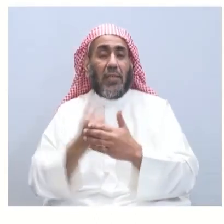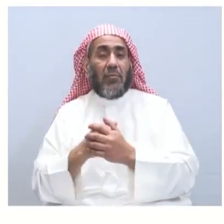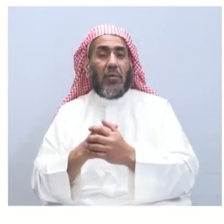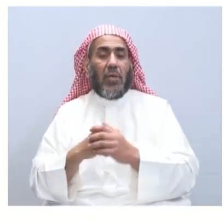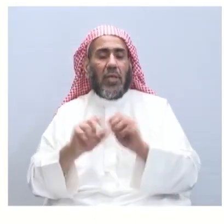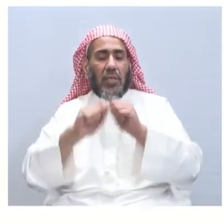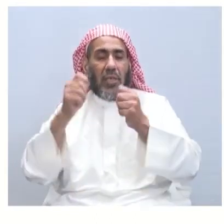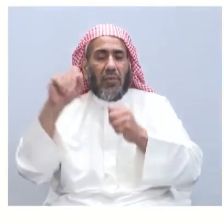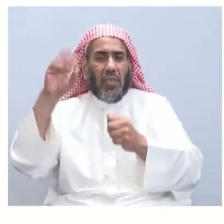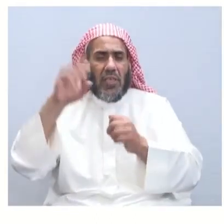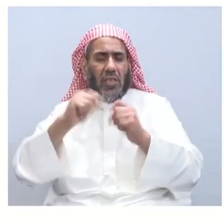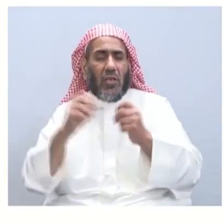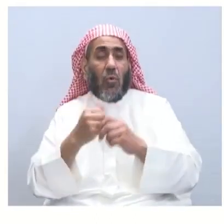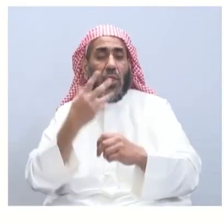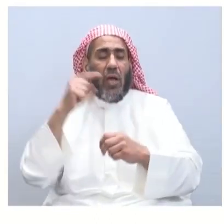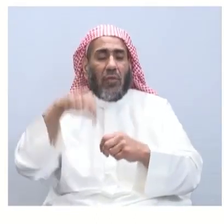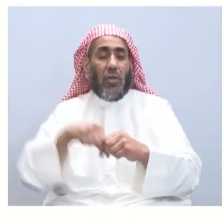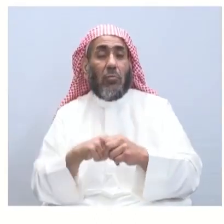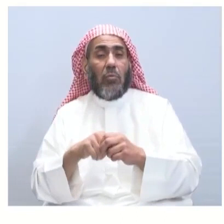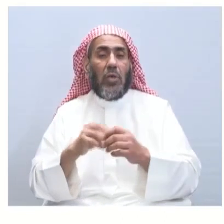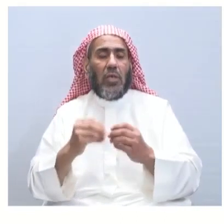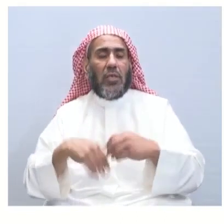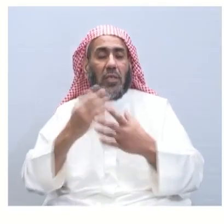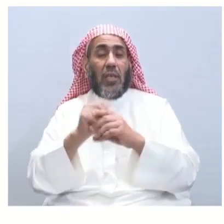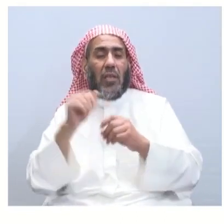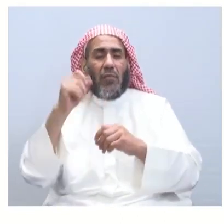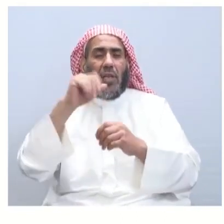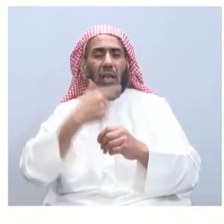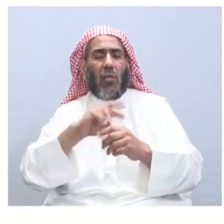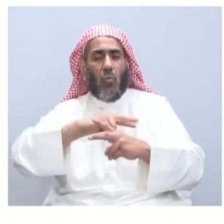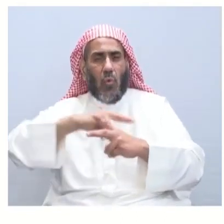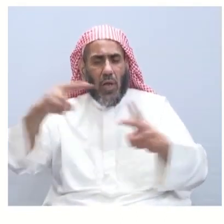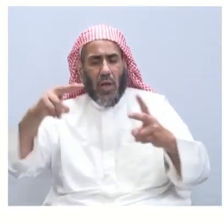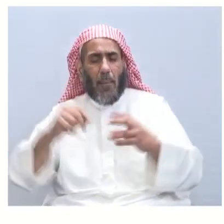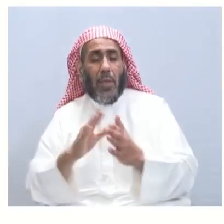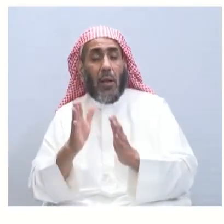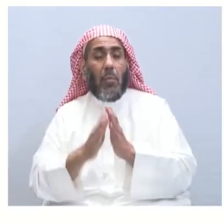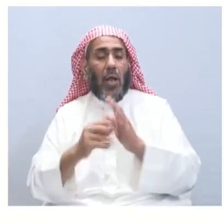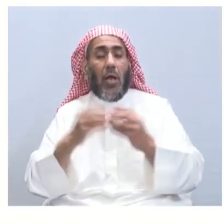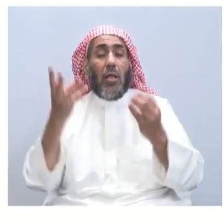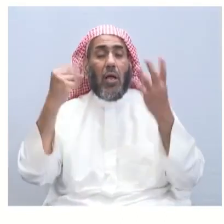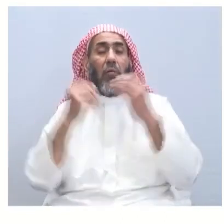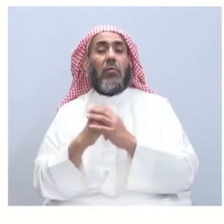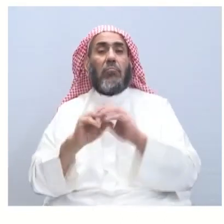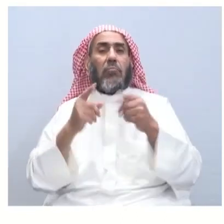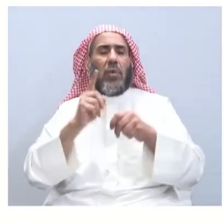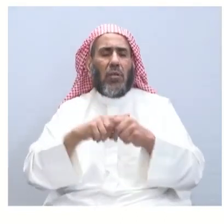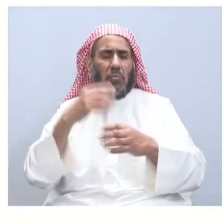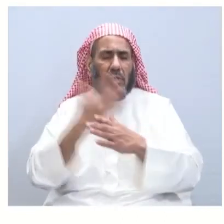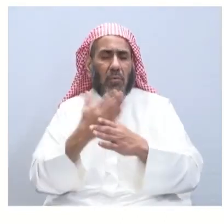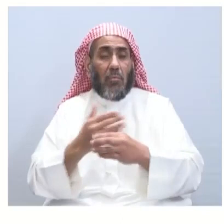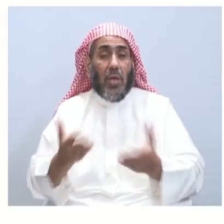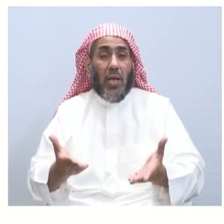عن صحيفه الجزيره وثقافه اليوم كذلك الصادره عن صحيفه الرياض وغيرها من الملاحق الثقافيه ايضا من اسباب